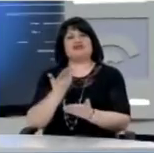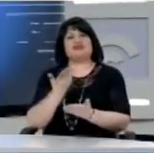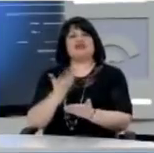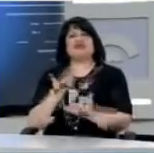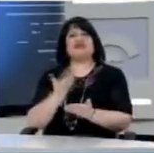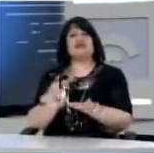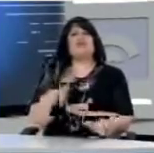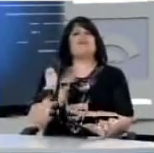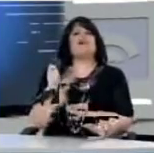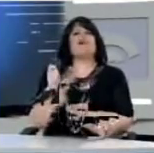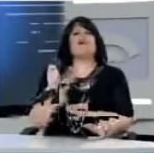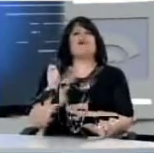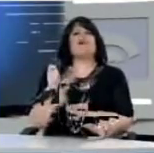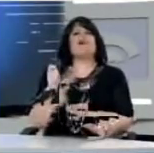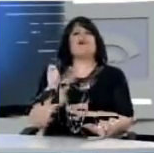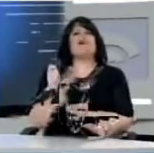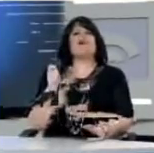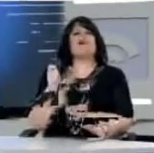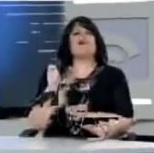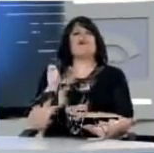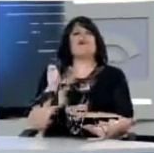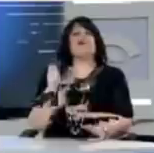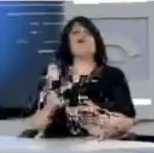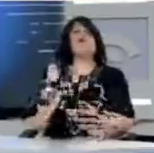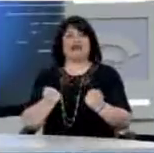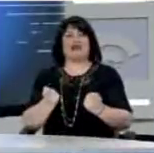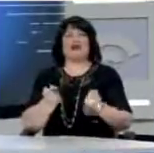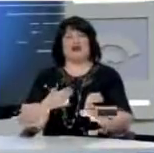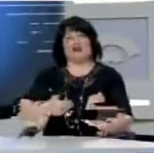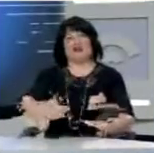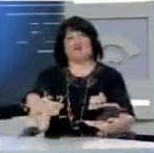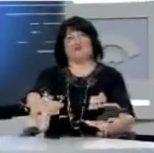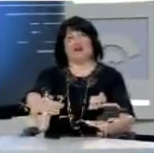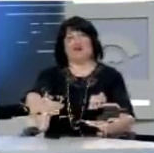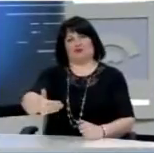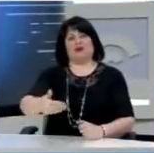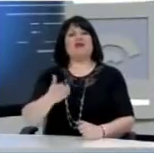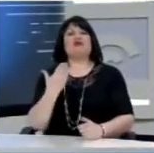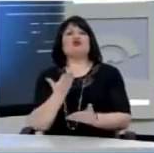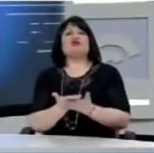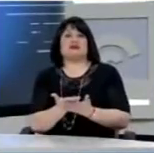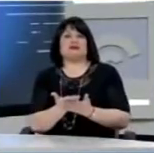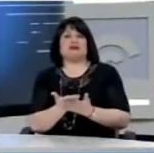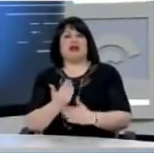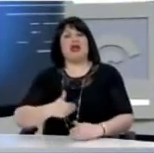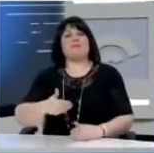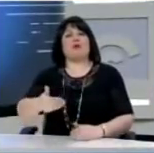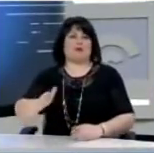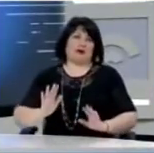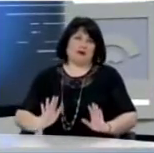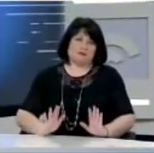τα πολιτικά για την επόμενη μέρα, για την επόμενη μέρα της